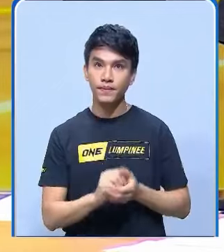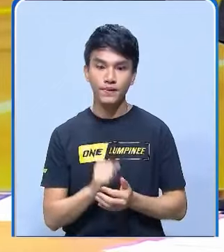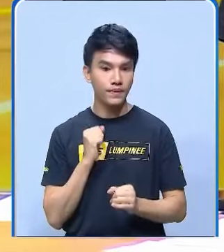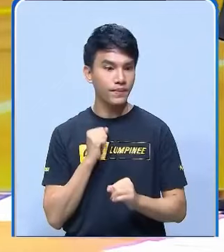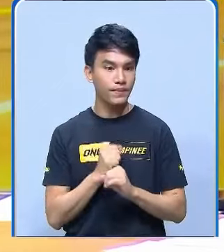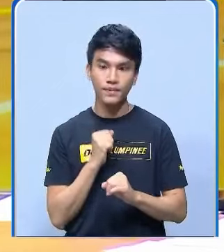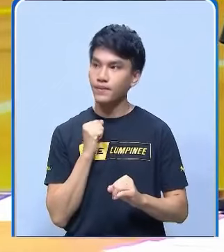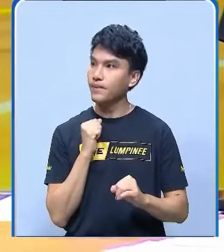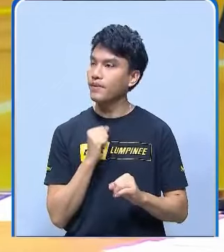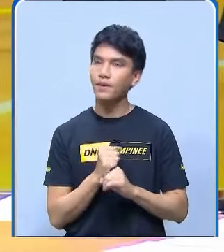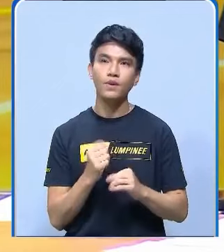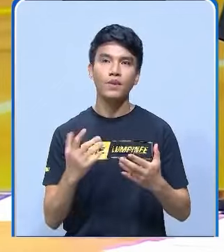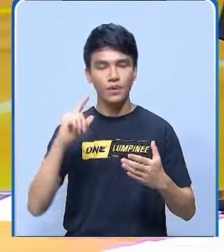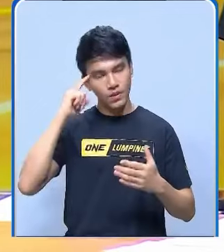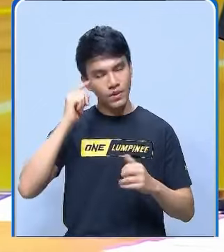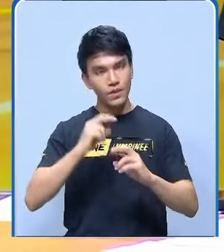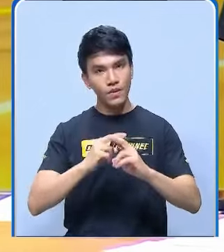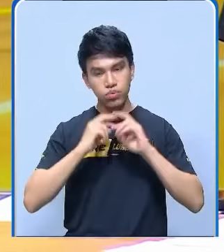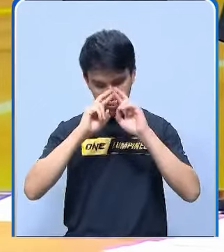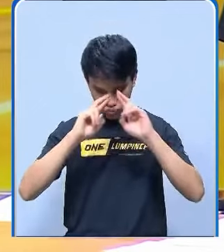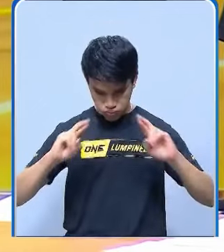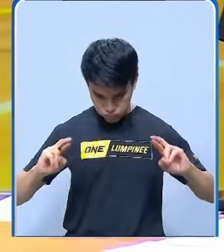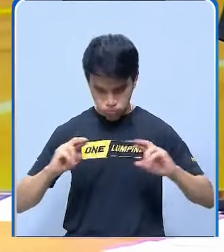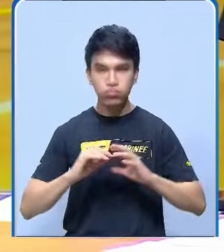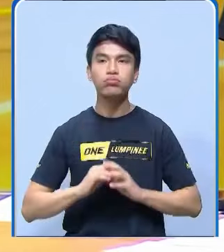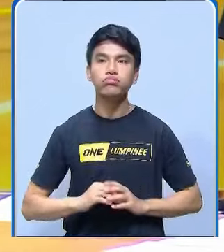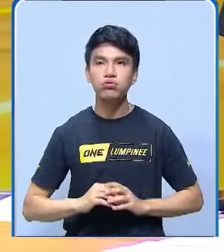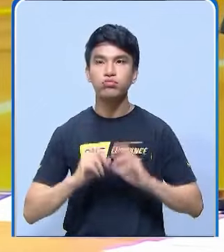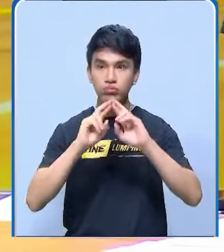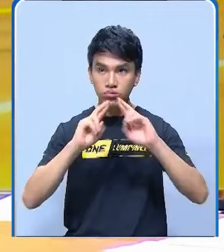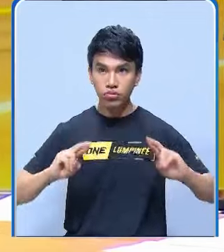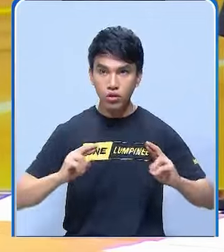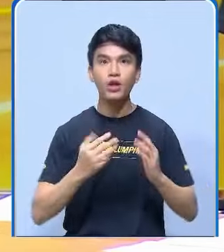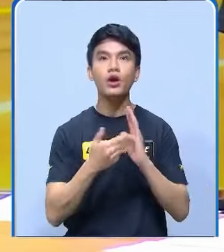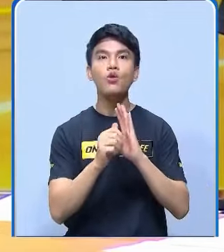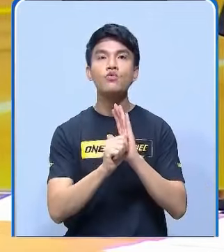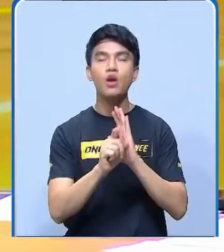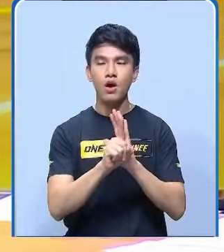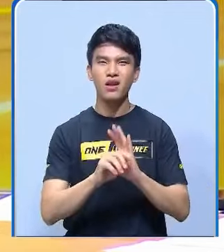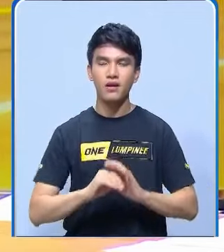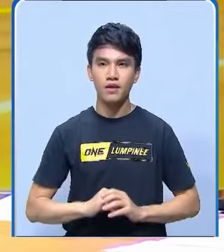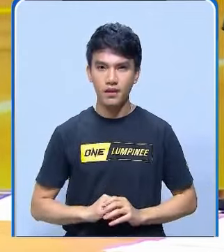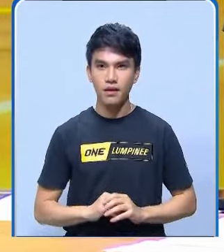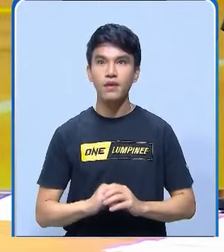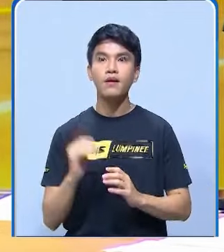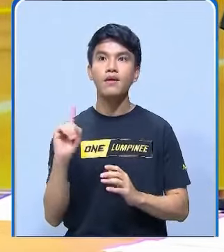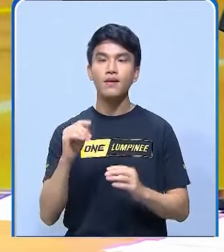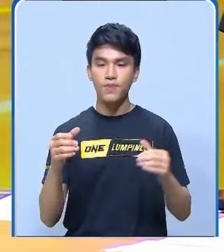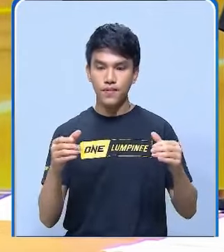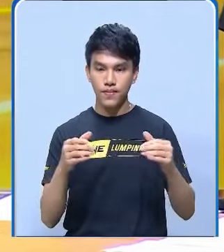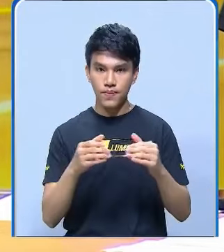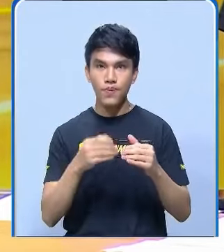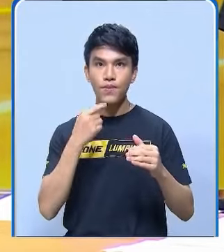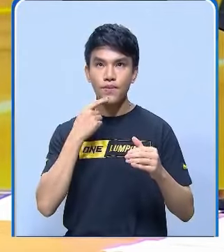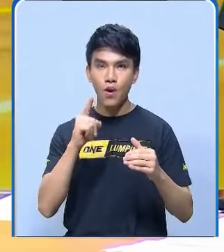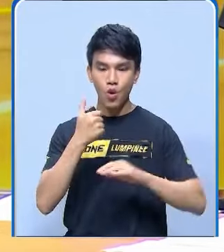รู้เนื้อรู้ตัวเลยนะคะเป็นพนักงานที่ร้านอ่าเป็นแบบผับอ่ะค่ะแห่งหนที่อุดรธานีนะคะก็เลยต้องมีการรวมตัวกันไปร้อง